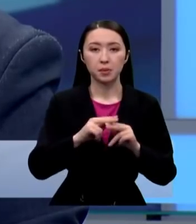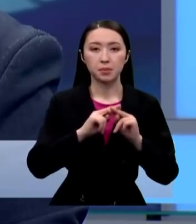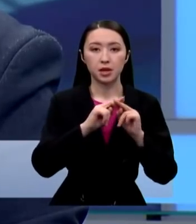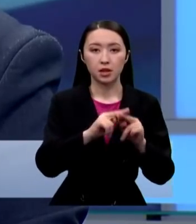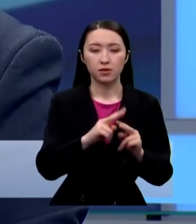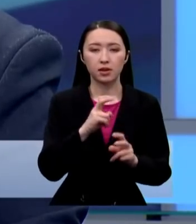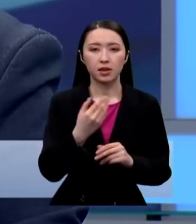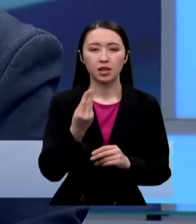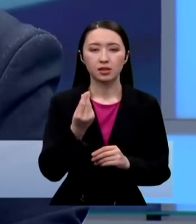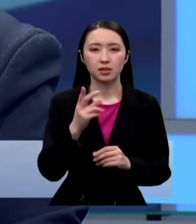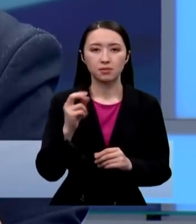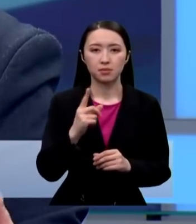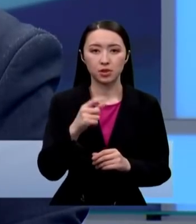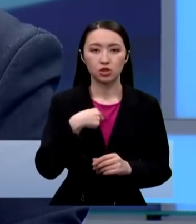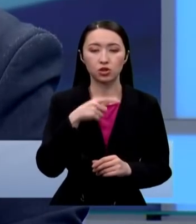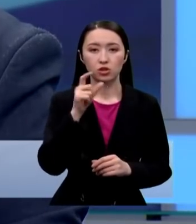платежи, осуществляемые